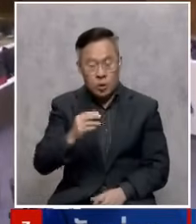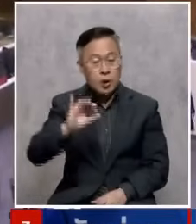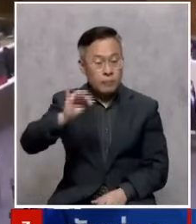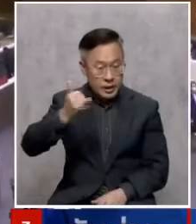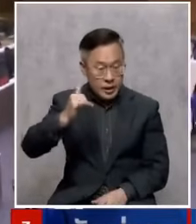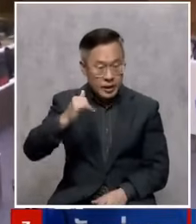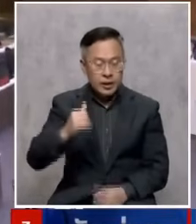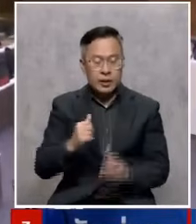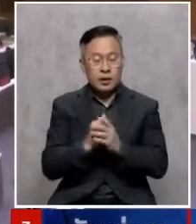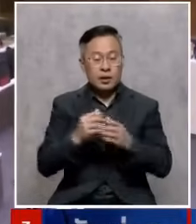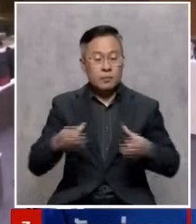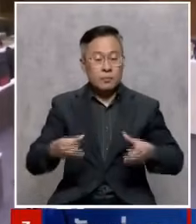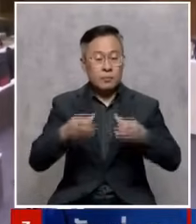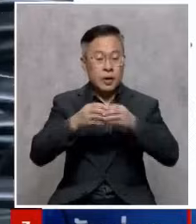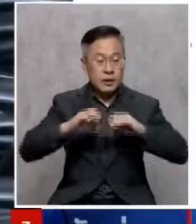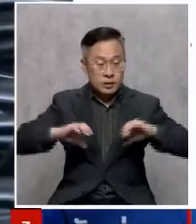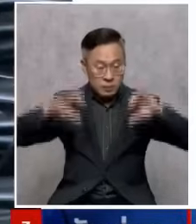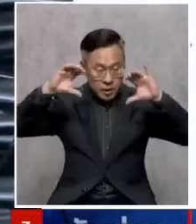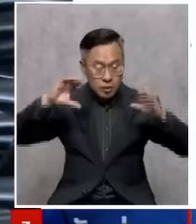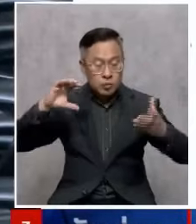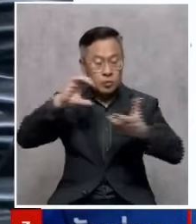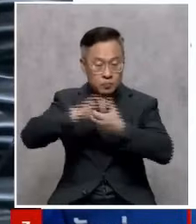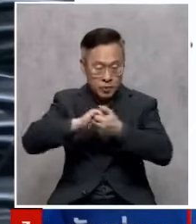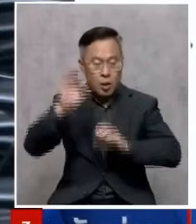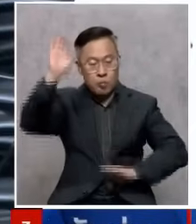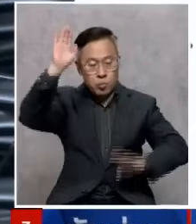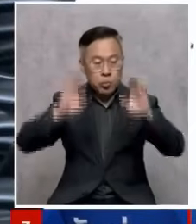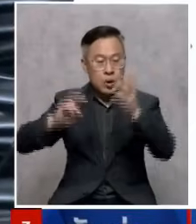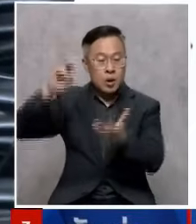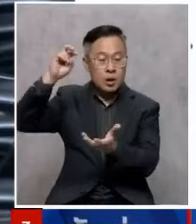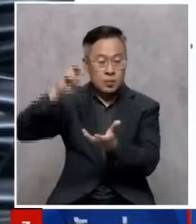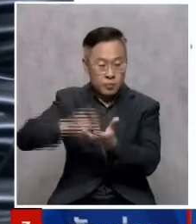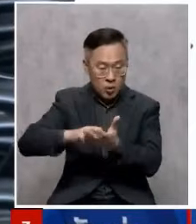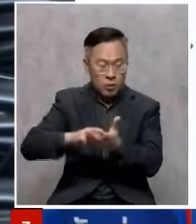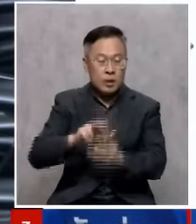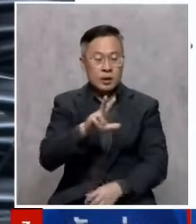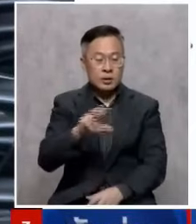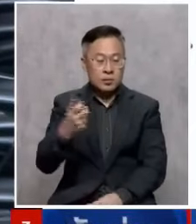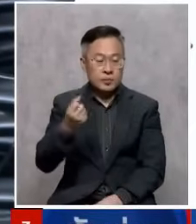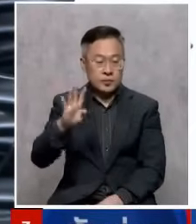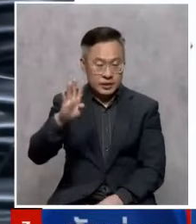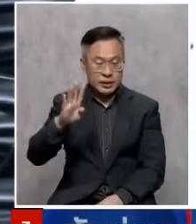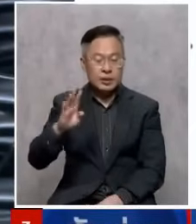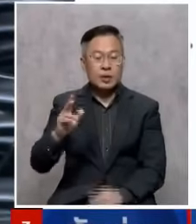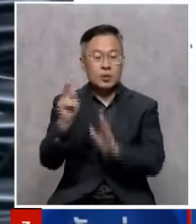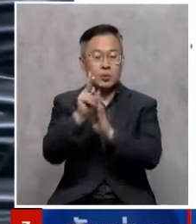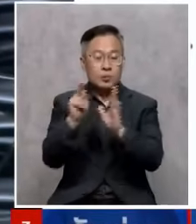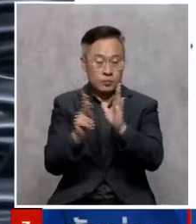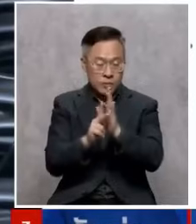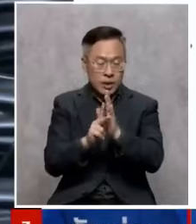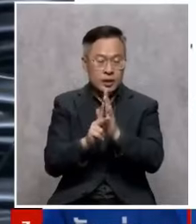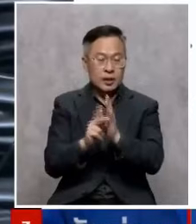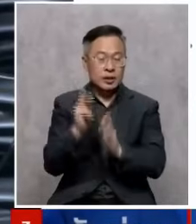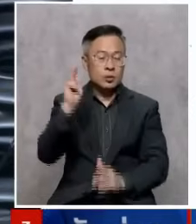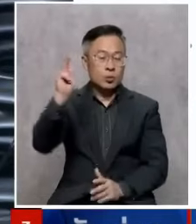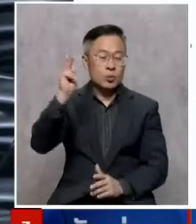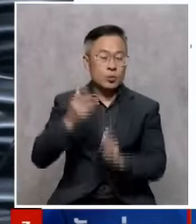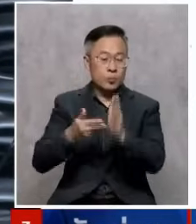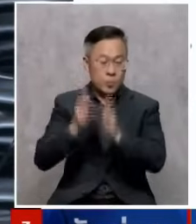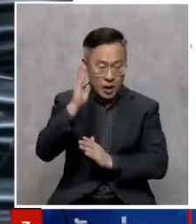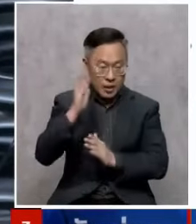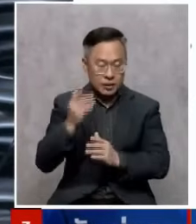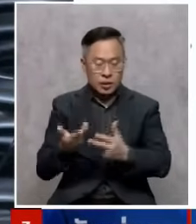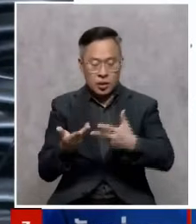เสียงพรรคร่วมรัฐบาลเป็นอันหนึ่งอันเดียวกับพรรคเพื่อไทยนั่นก็คือ 314เสียงเทให้ผ่าน 3วาระเลยแล้วส่งต่อไปที่